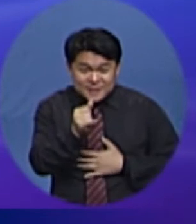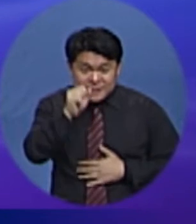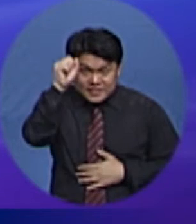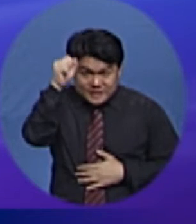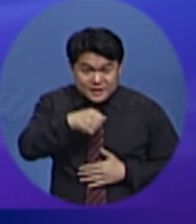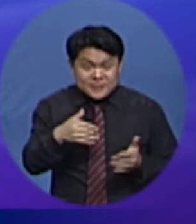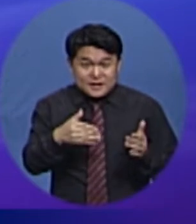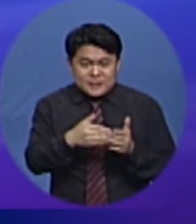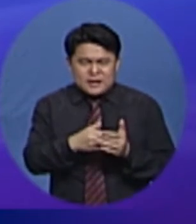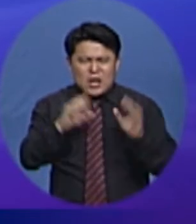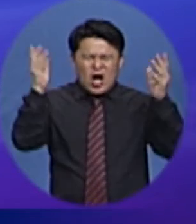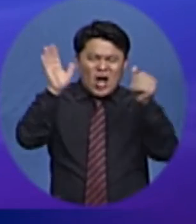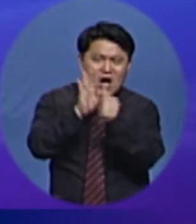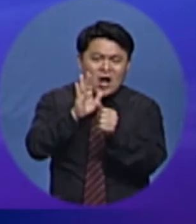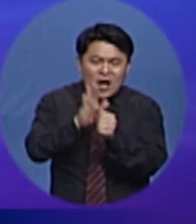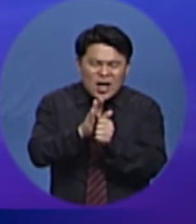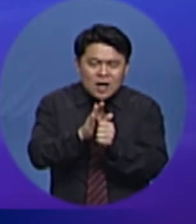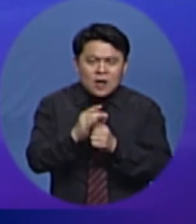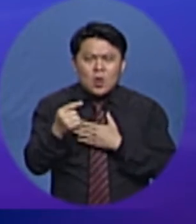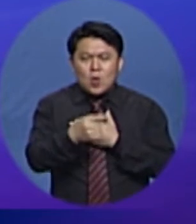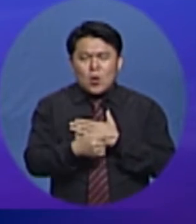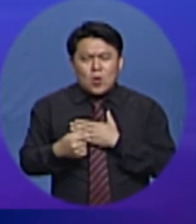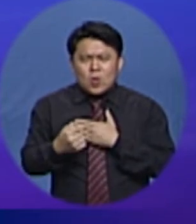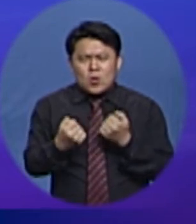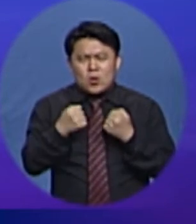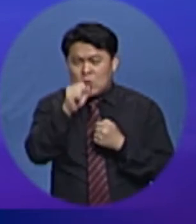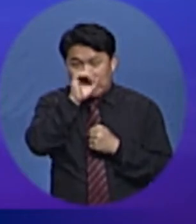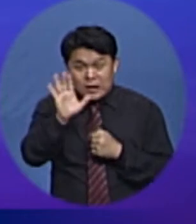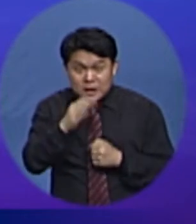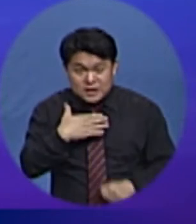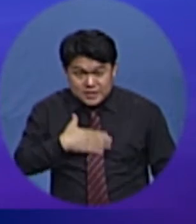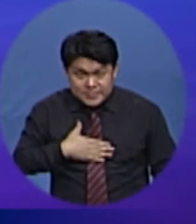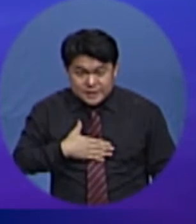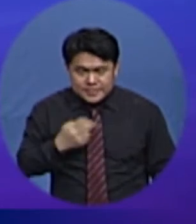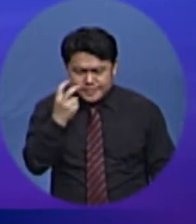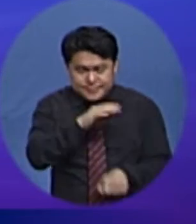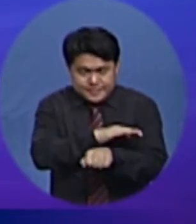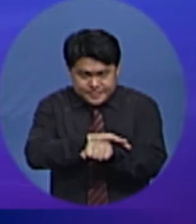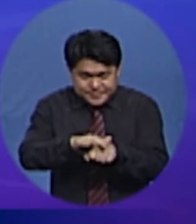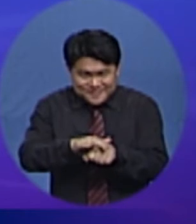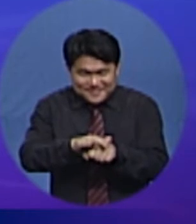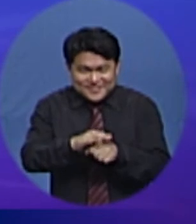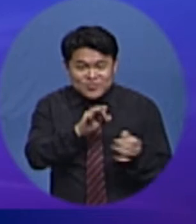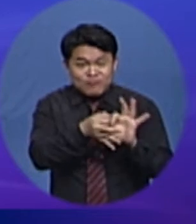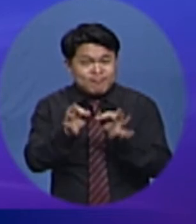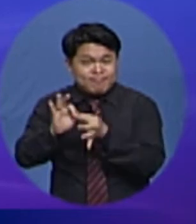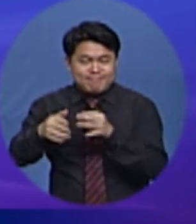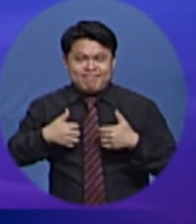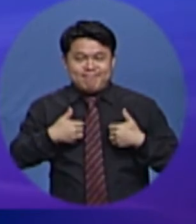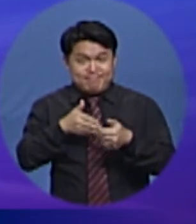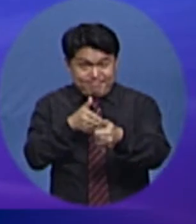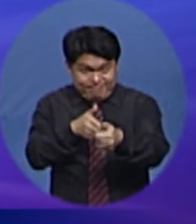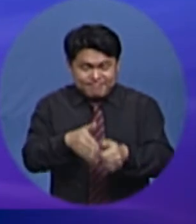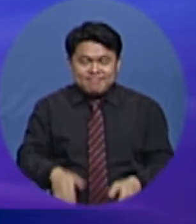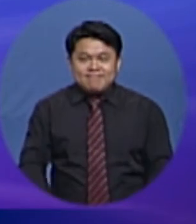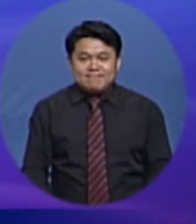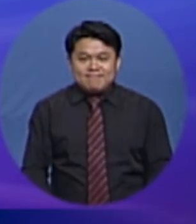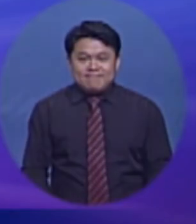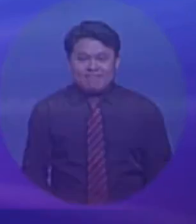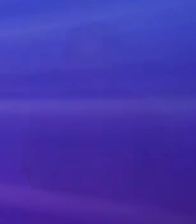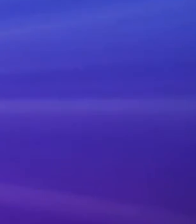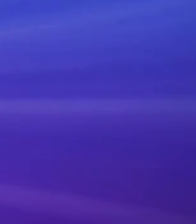새벽까지 이어지는 과도한 응원은 몸에 해로울 수 있으니 건강관리에 유의하시면서 올림픽을 마음껏 즐기시기